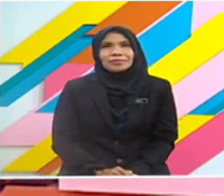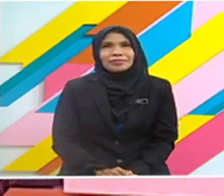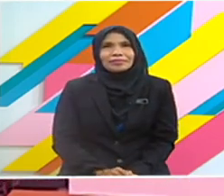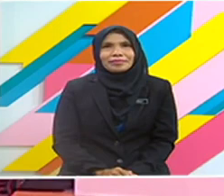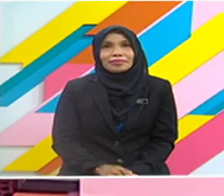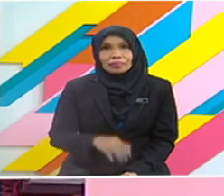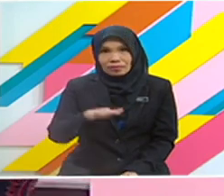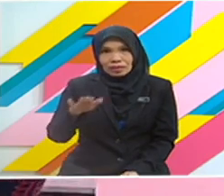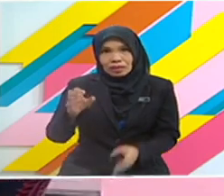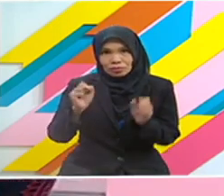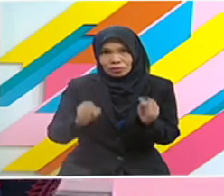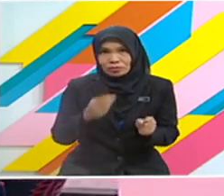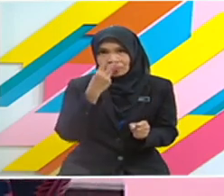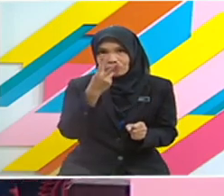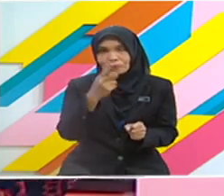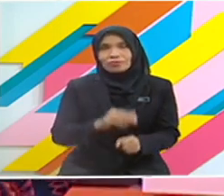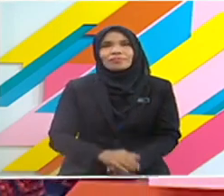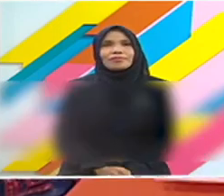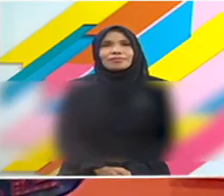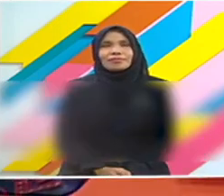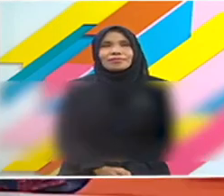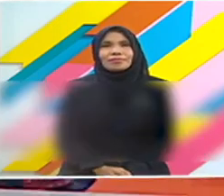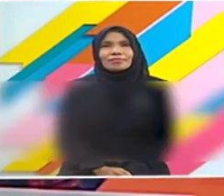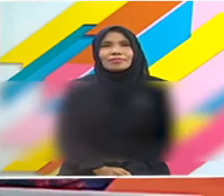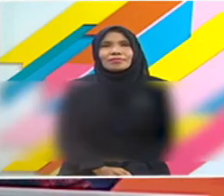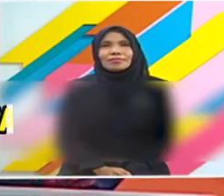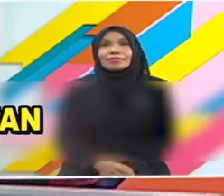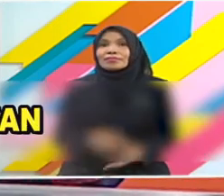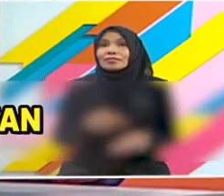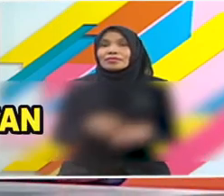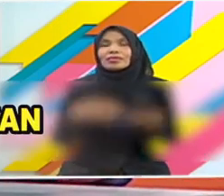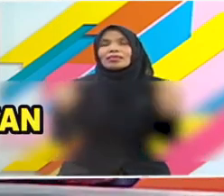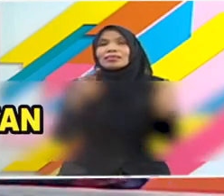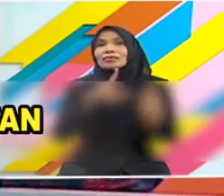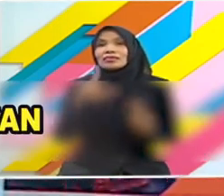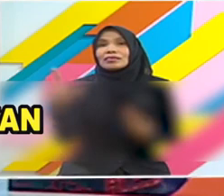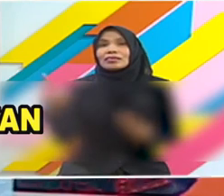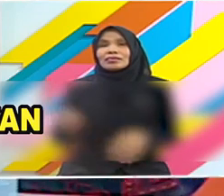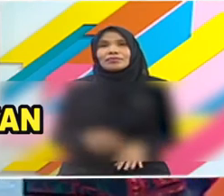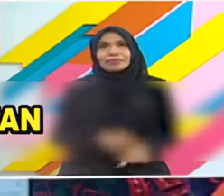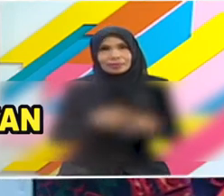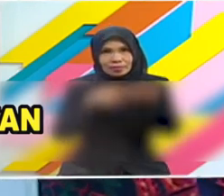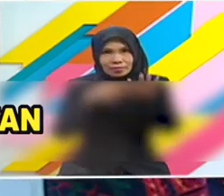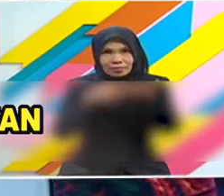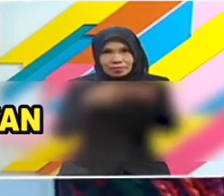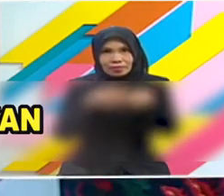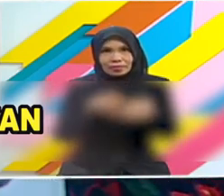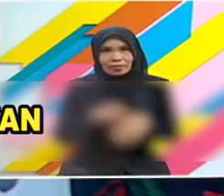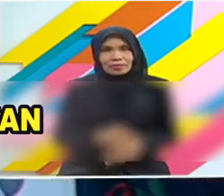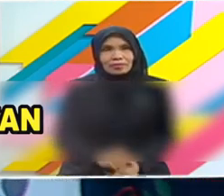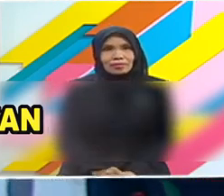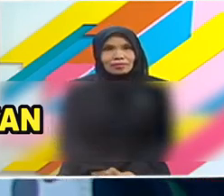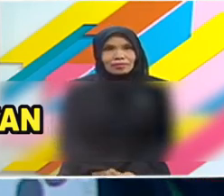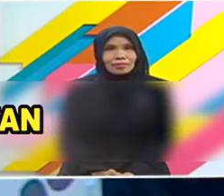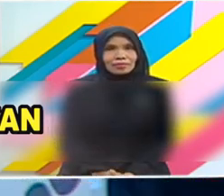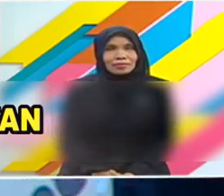kan. Ini adalah bau yang sangat kita selalu akan minum di waktu pagi. Kak Rina